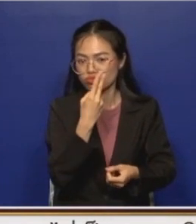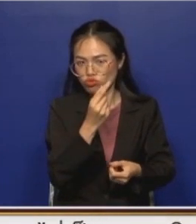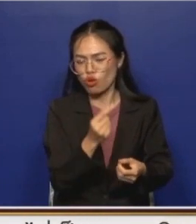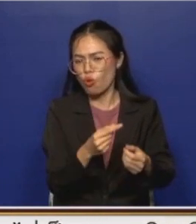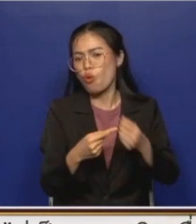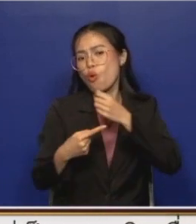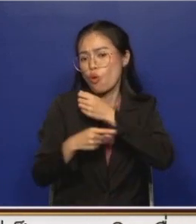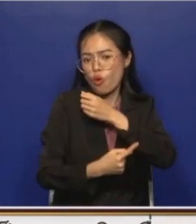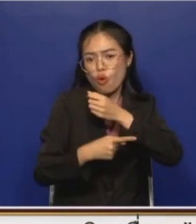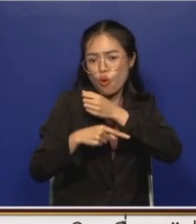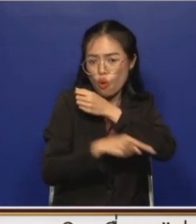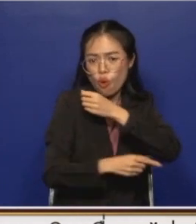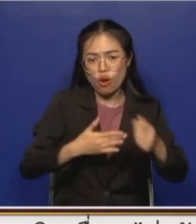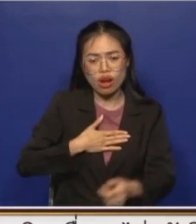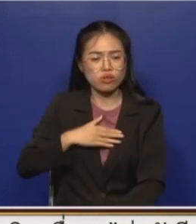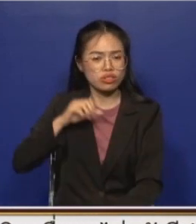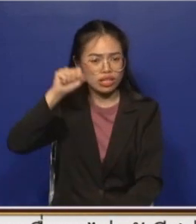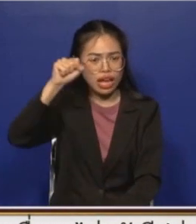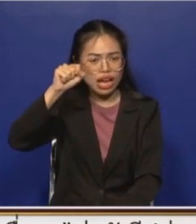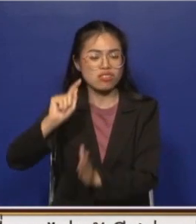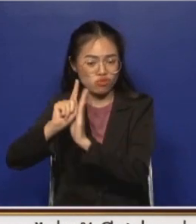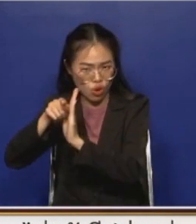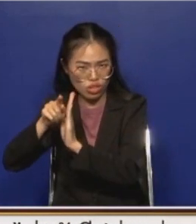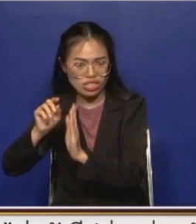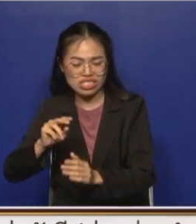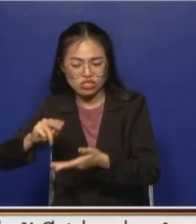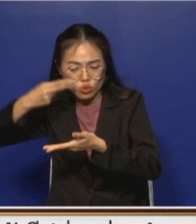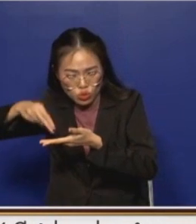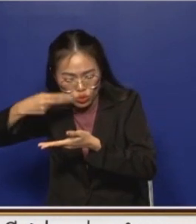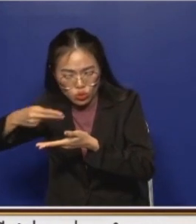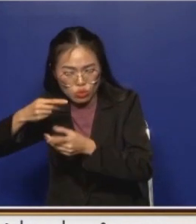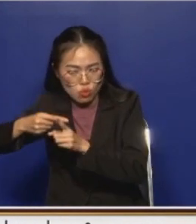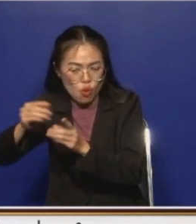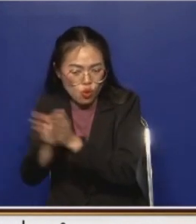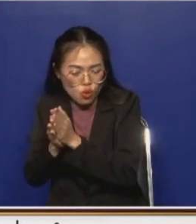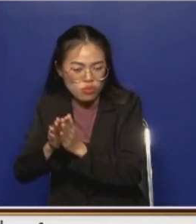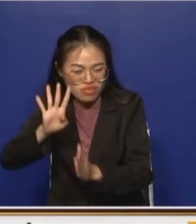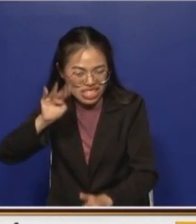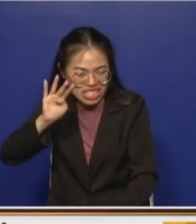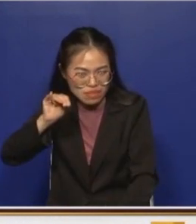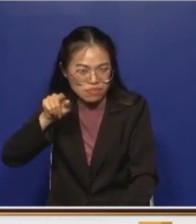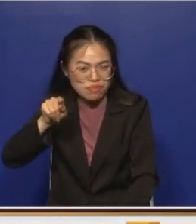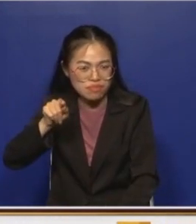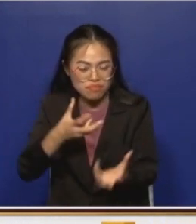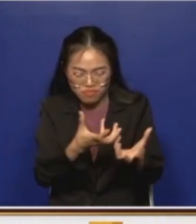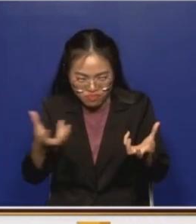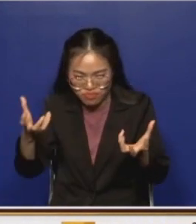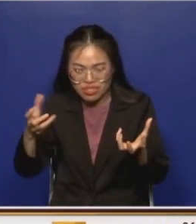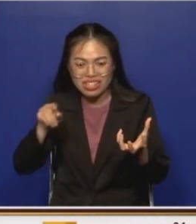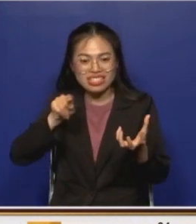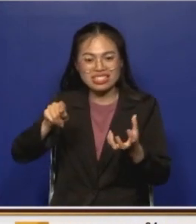ครูสาวผมไม่ได้หมายถึงครูทั้งประเทศนะบางคนนะฮะในจังหวัดหนึ่งด้วยรวมแก๊ง